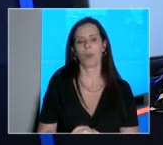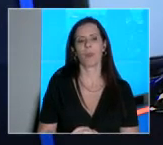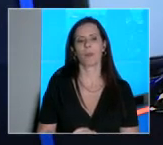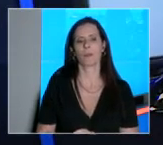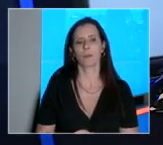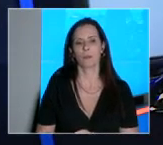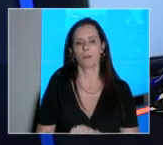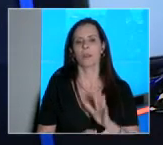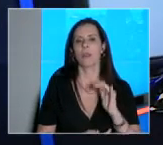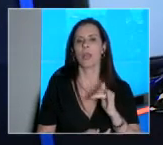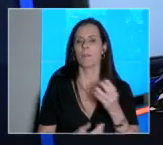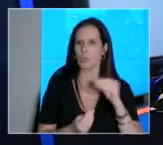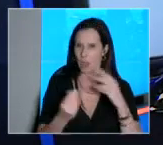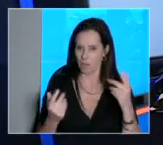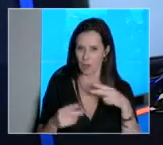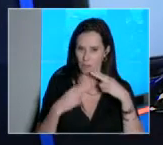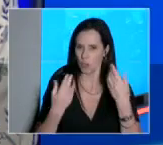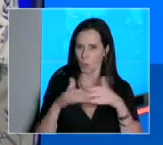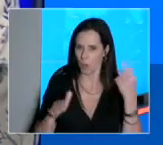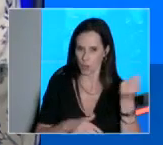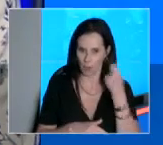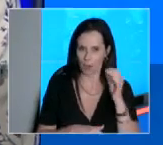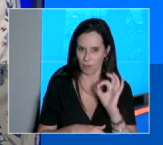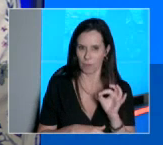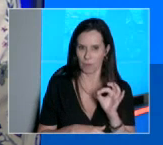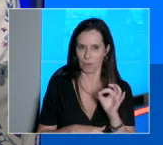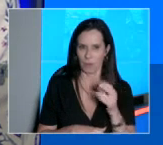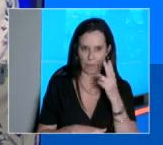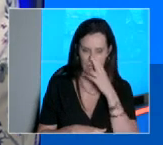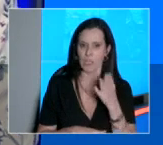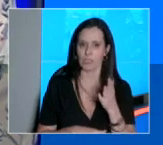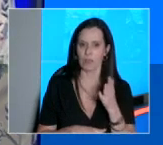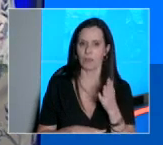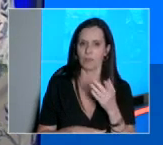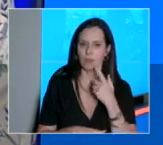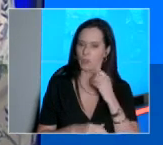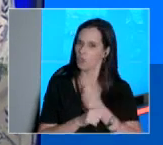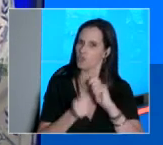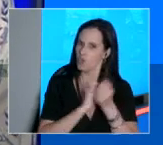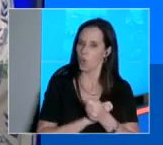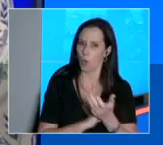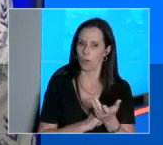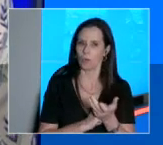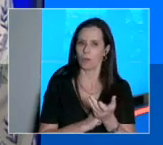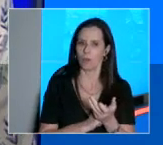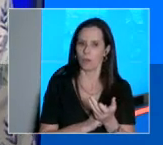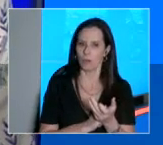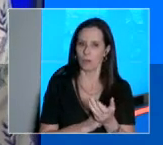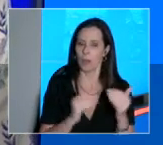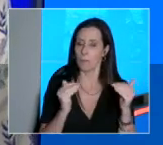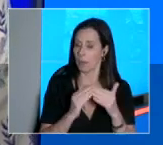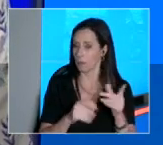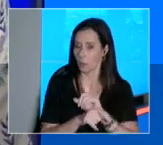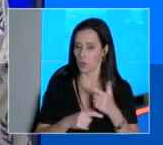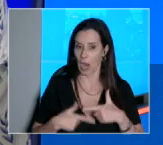איזה אירועי תרבות אתם מארגנים? זהו, מעבר למסעדה שפתוחה בשבת, ובאמת מנסה לקרוא לשינוי תודעתי, בהתאם